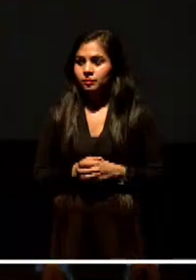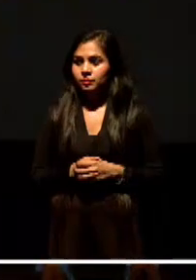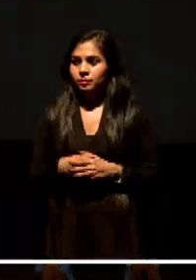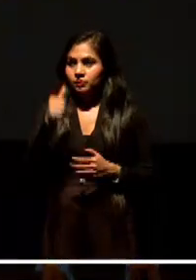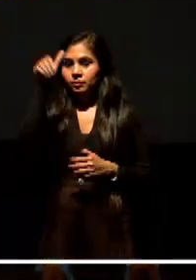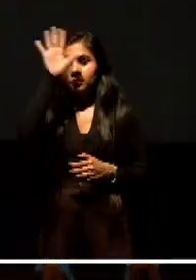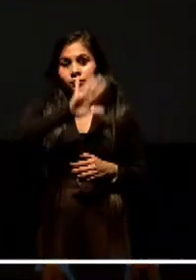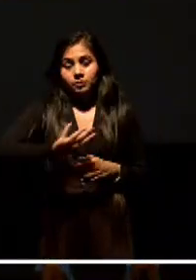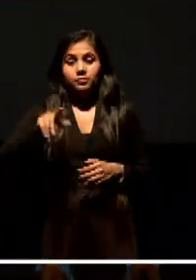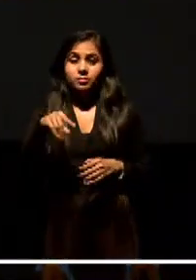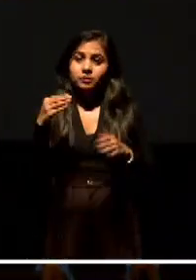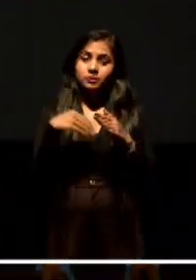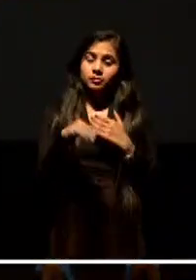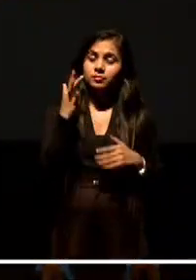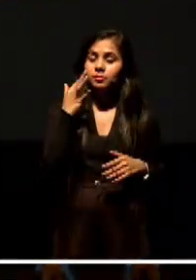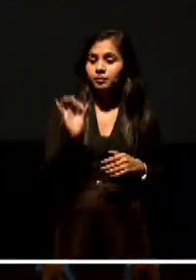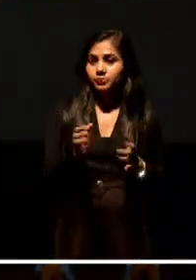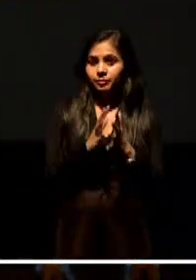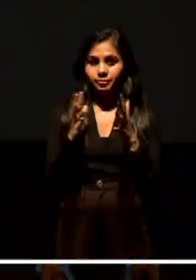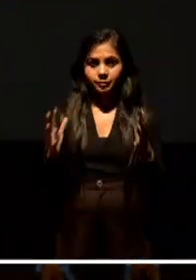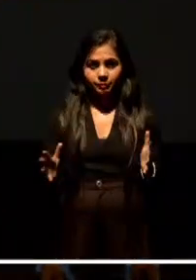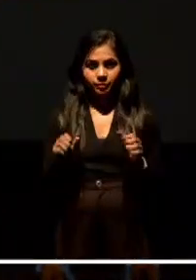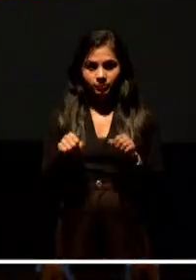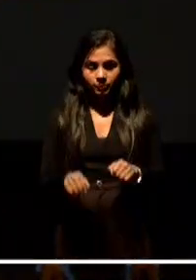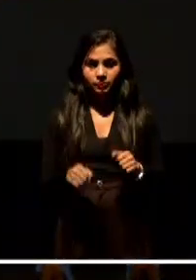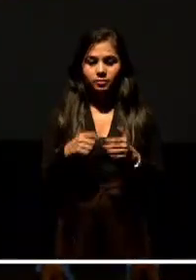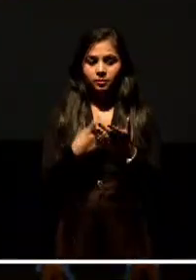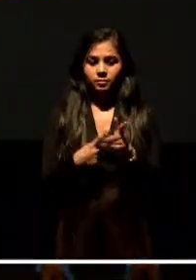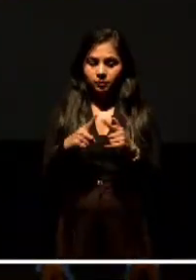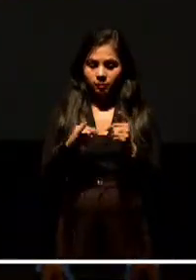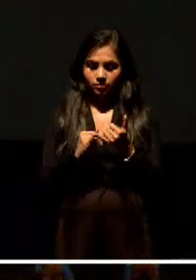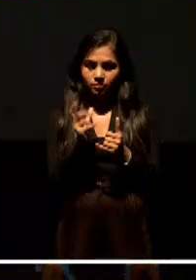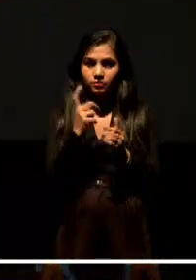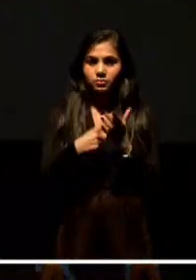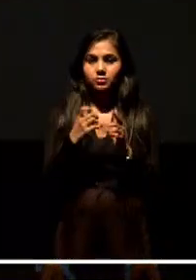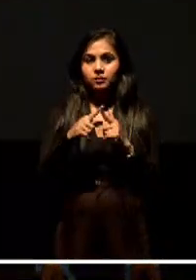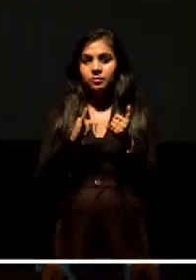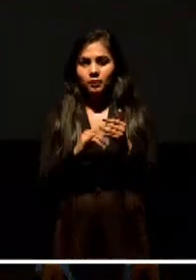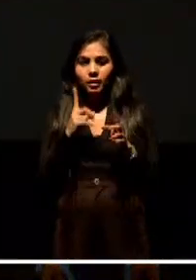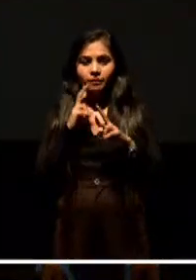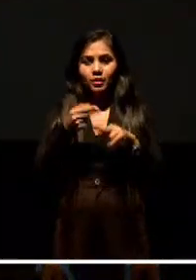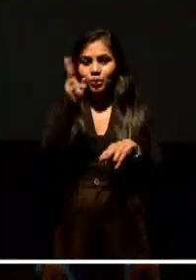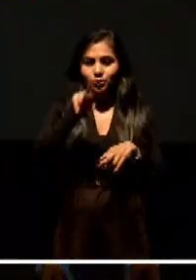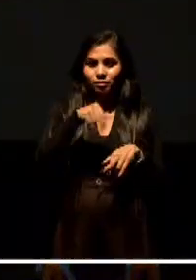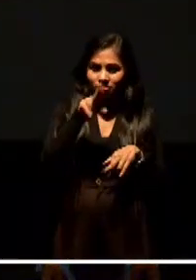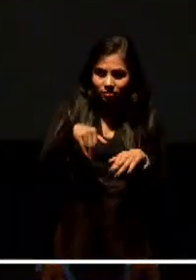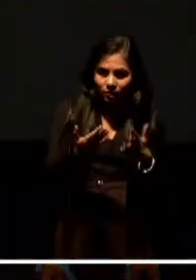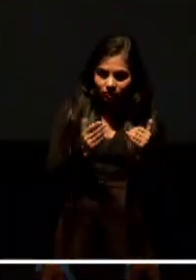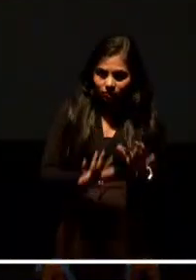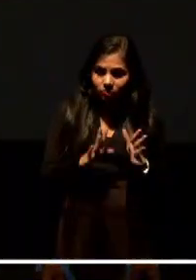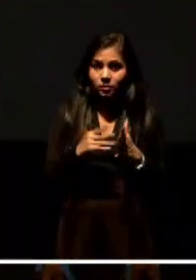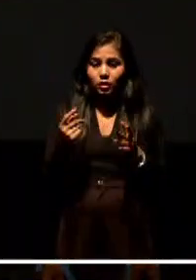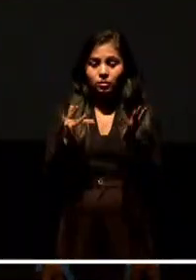इंडिया के लिए बड़ा इंपॉर्टेंट है। देखिए रिसोर्सेज अगर हैं और काफ़ी डॉलर्स अवेलेबल हैं तो बड़ी अच्छी अच्छी टेक्नोलॉजी की उम्मीद की जा सकती है। बहुत